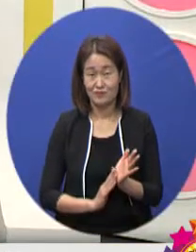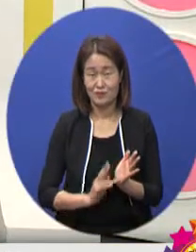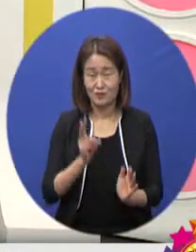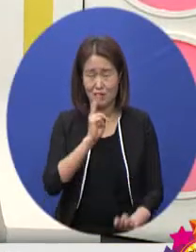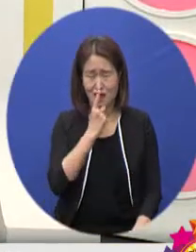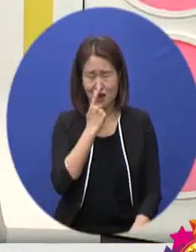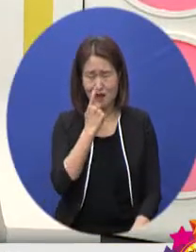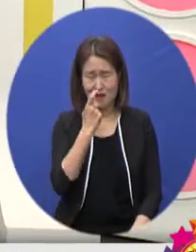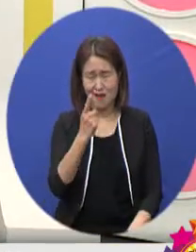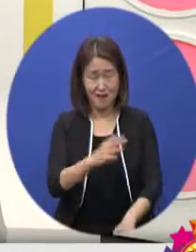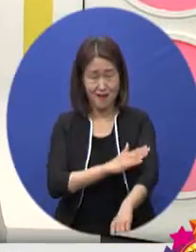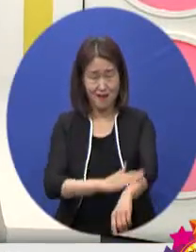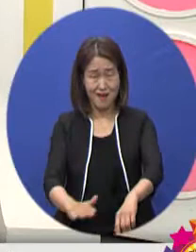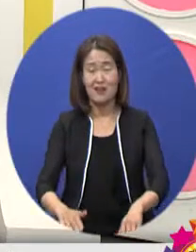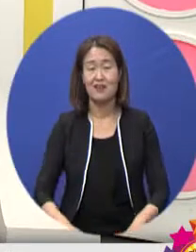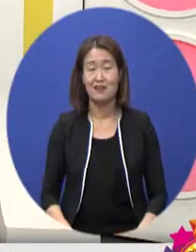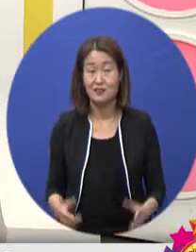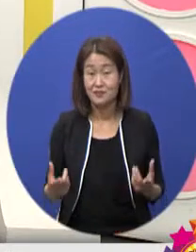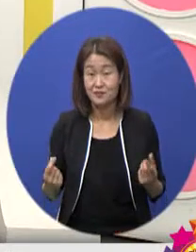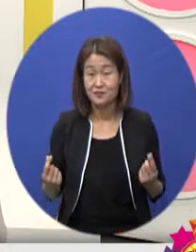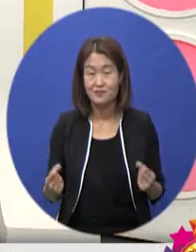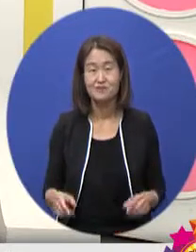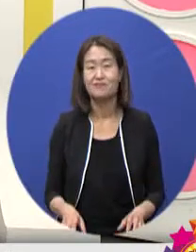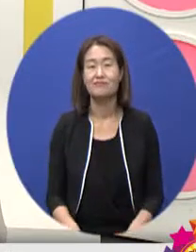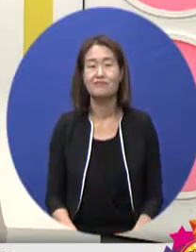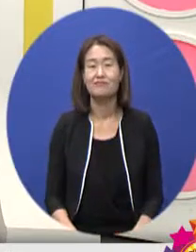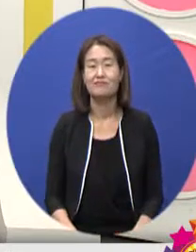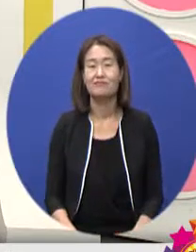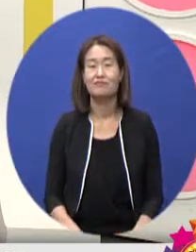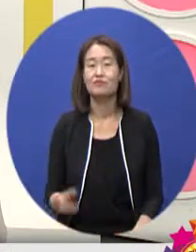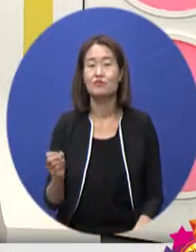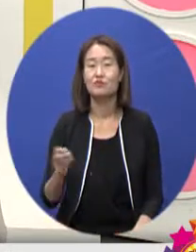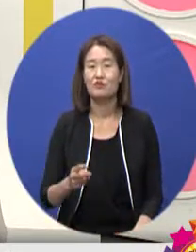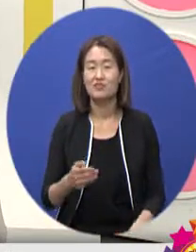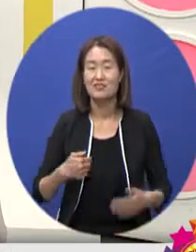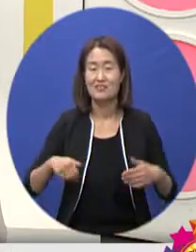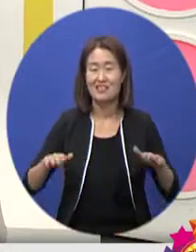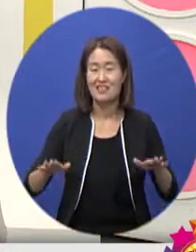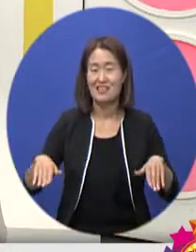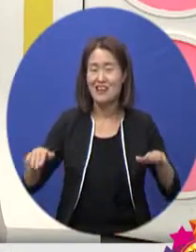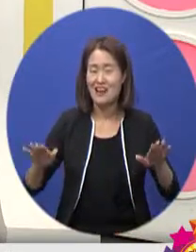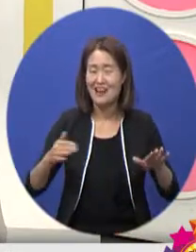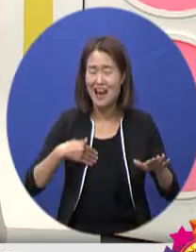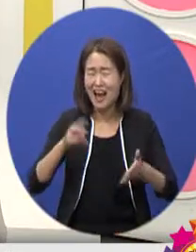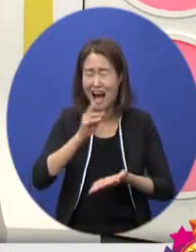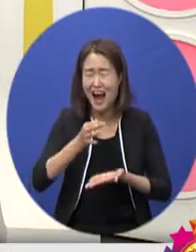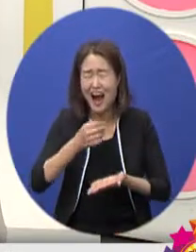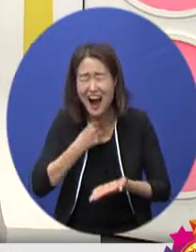노래도 멋들어지게 잘하시네요. 네, 그러니까요. 네. 그 중간에 새야 새야 할 뻔했어요.